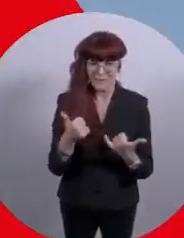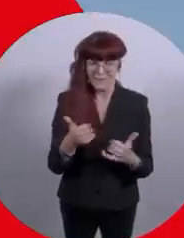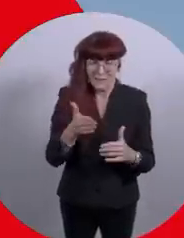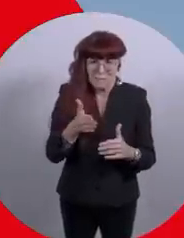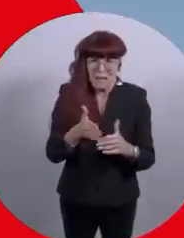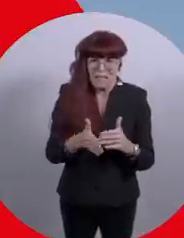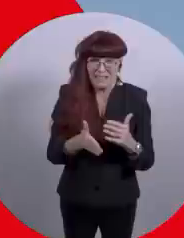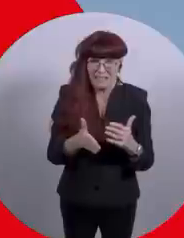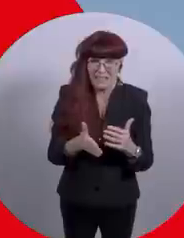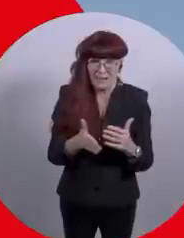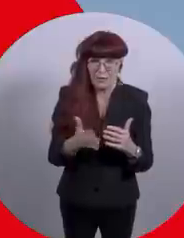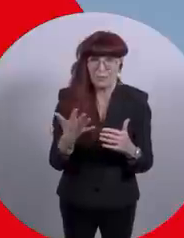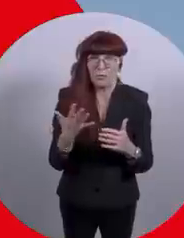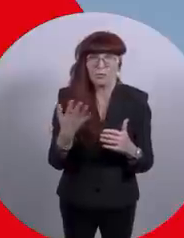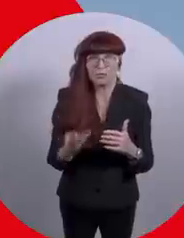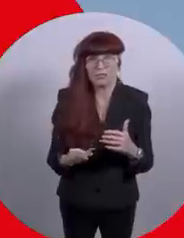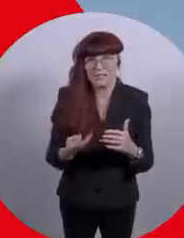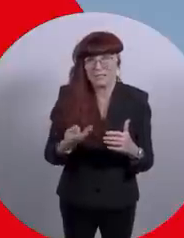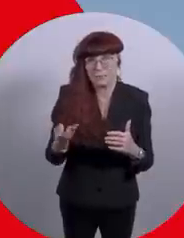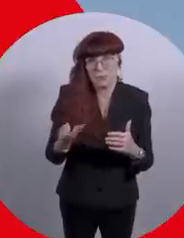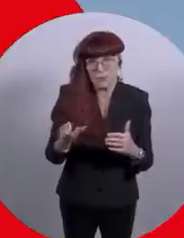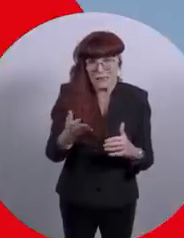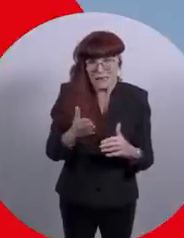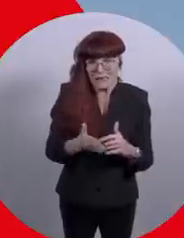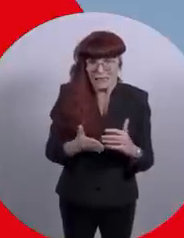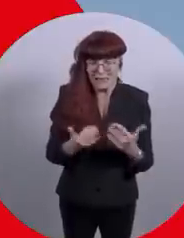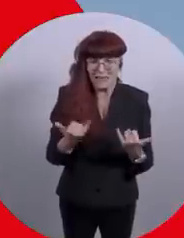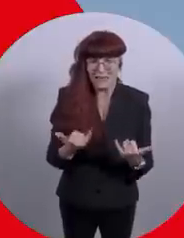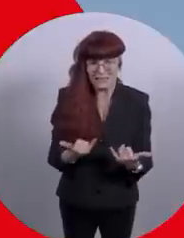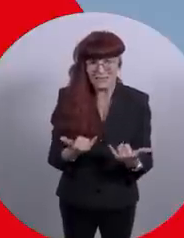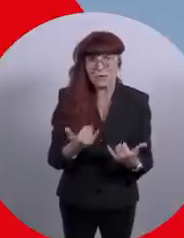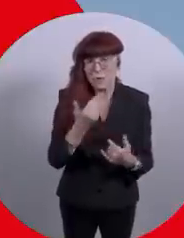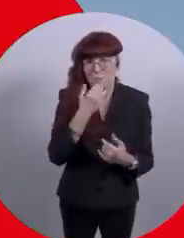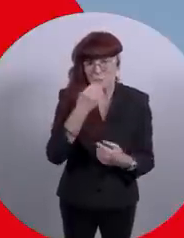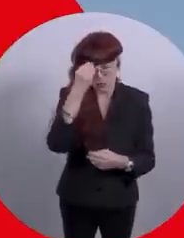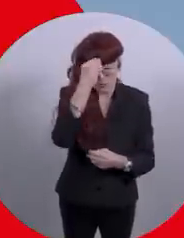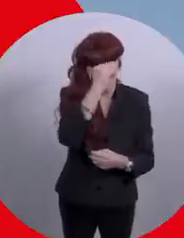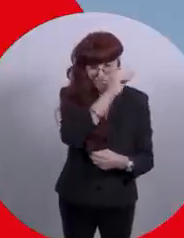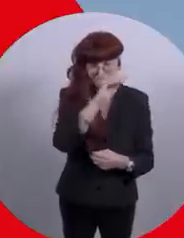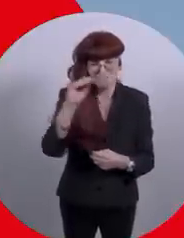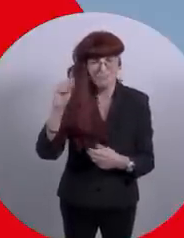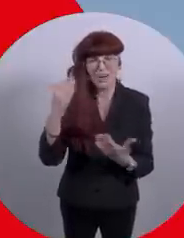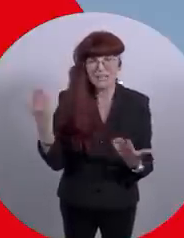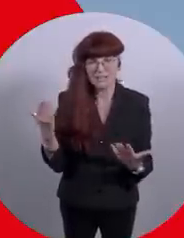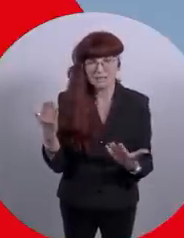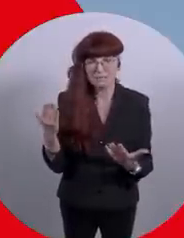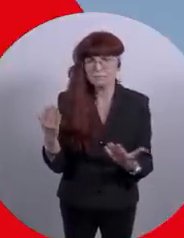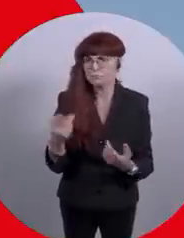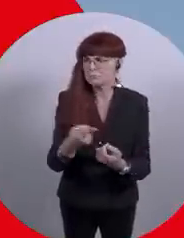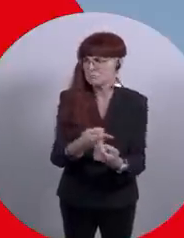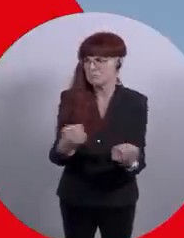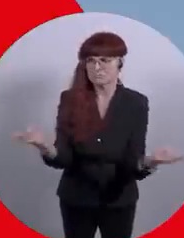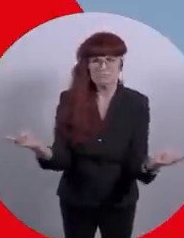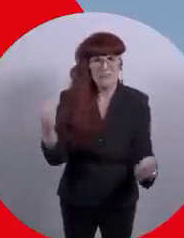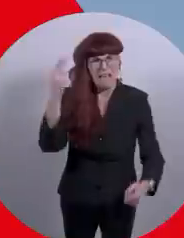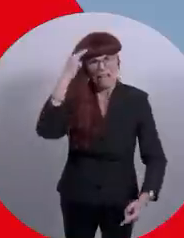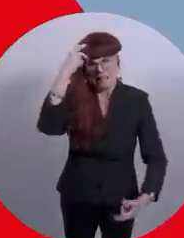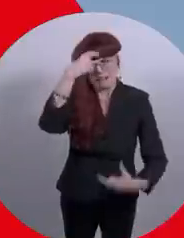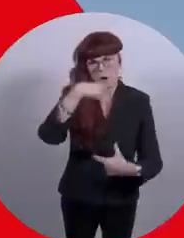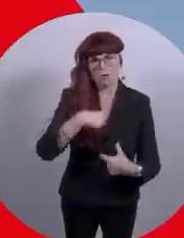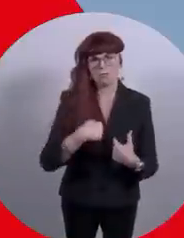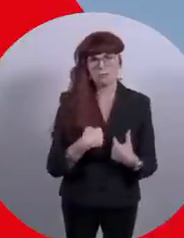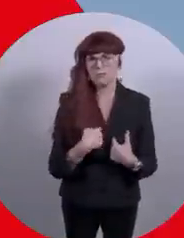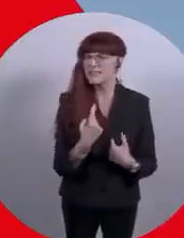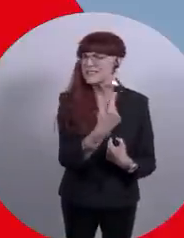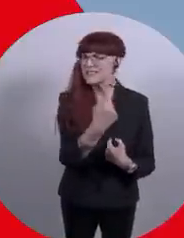dieser 45 Minuten doch auch sagen ihr kennt mich ihr müsst heute eine Entscheidung